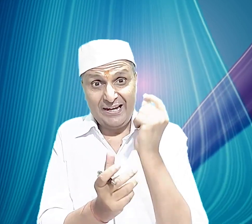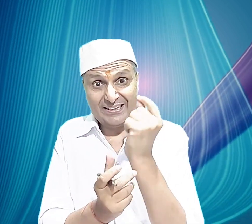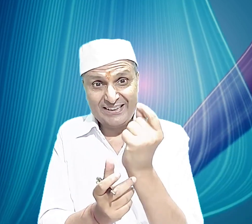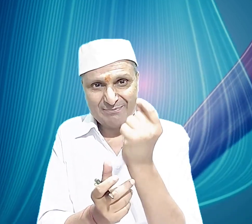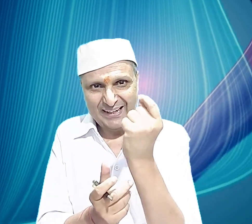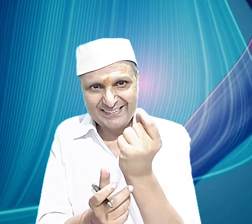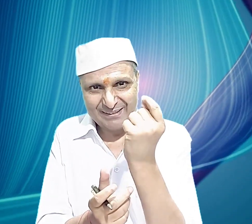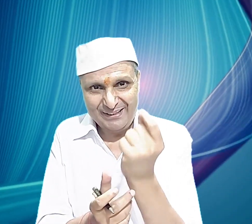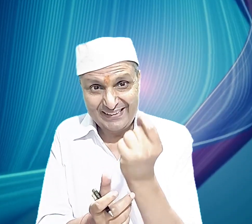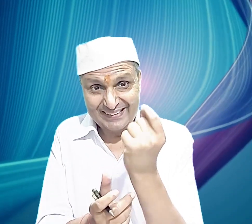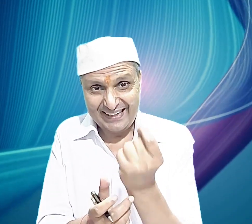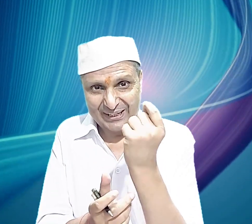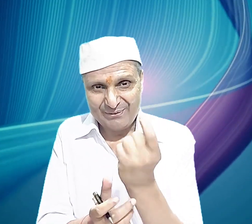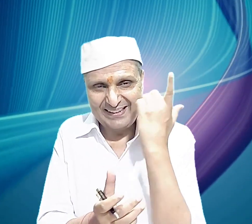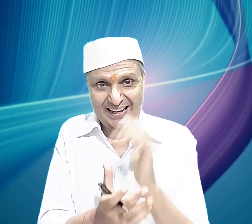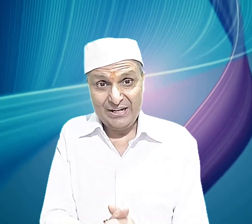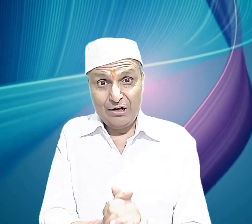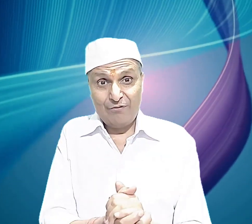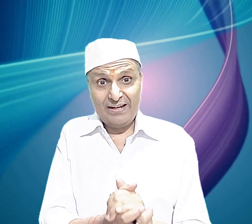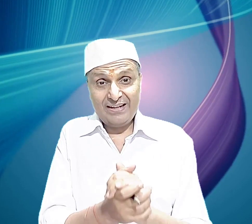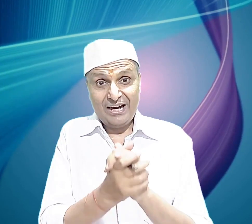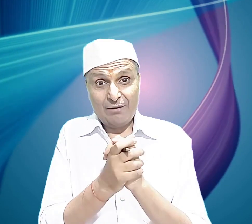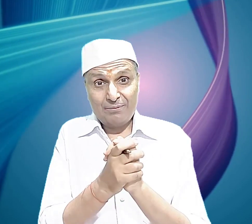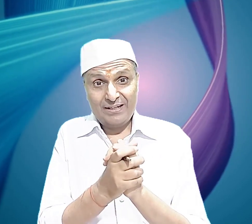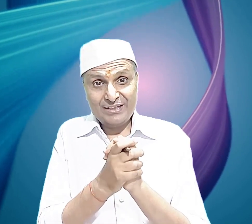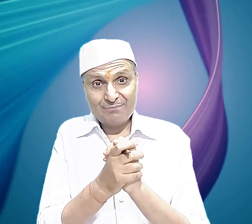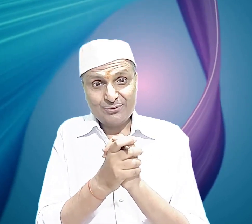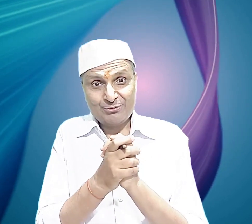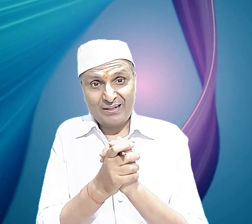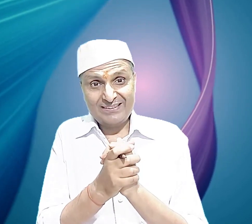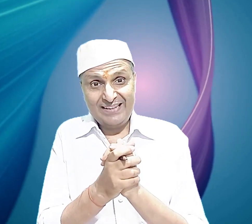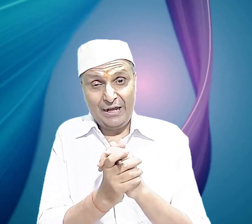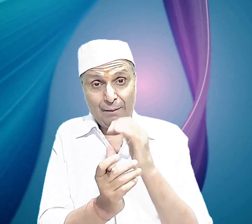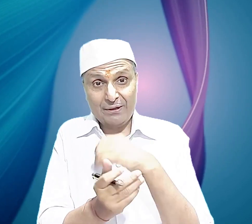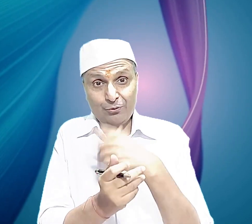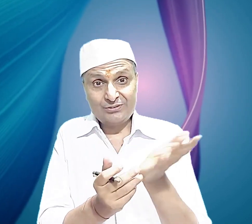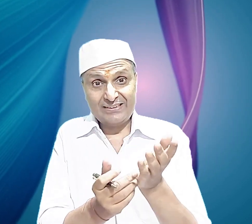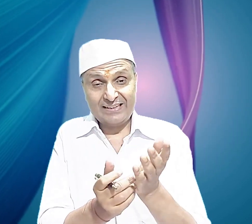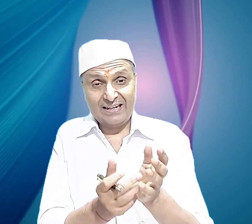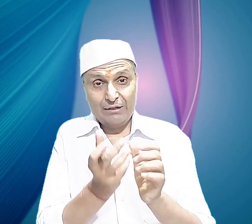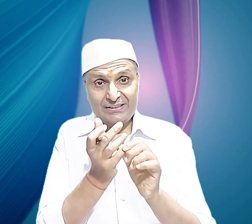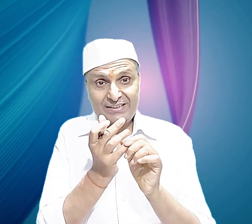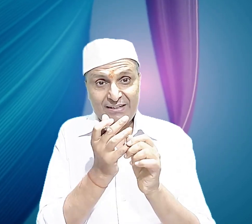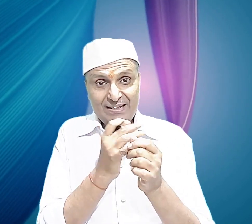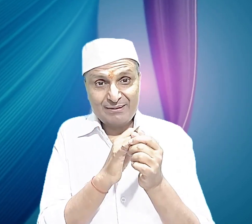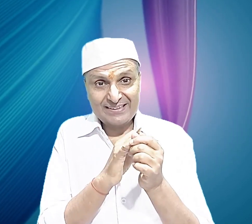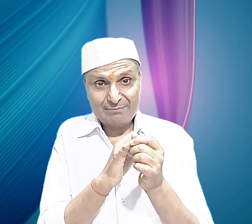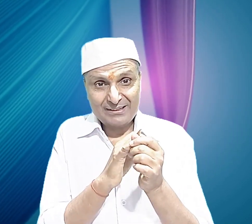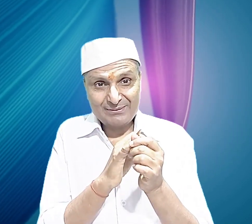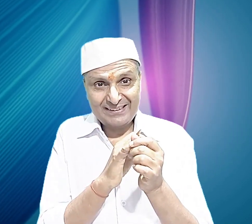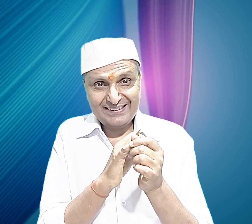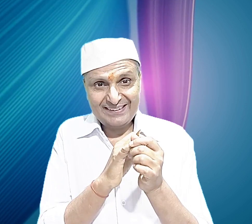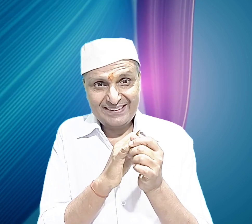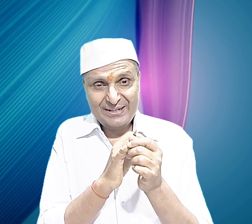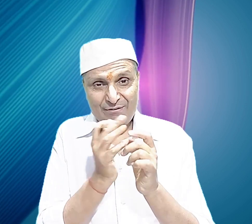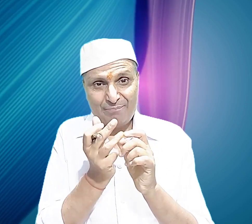मानते हैं। पर एक धर्म ऐसा भी है जिनके अनुयायी हैं वह अपने धर्म को तो मानते ही हैं पर उससे ज्यादा वे शेरे वाली माता के पास